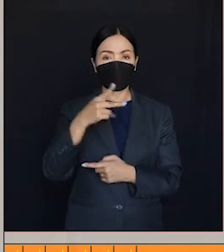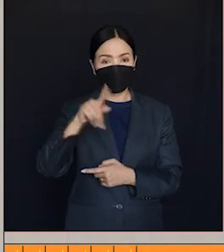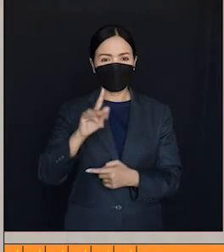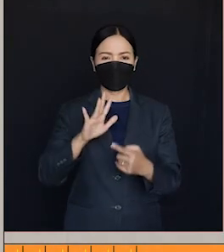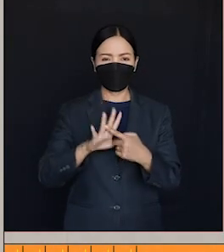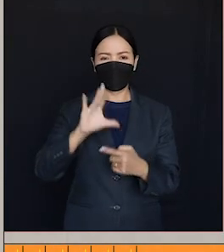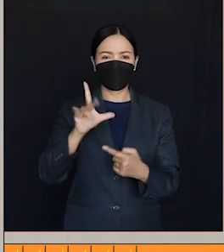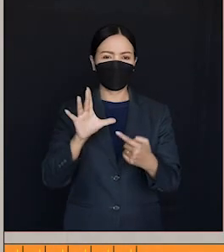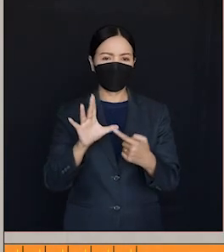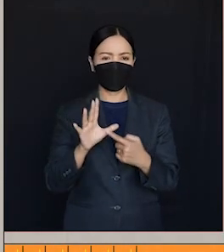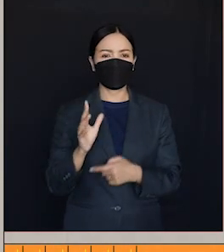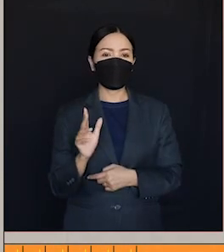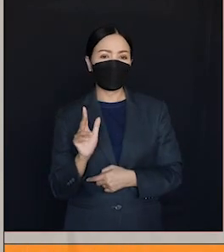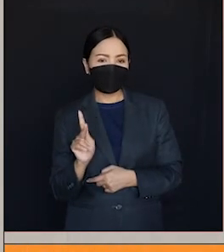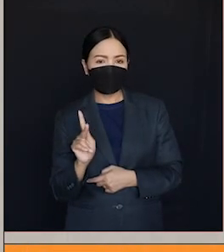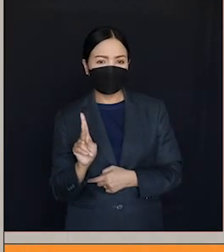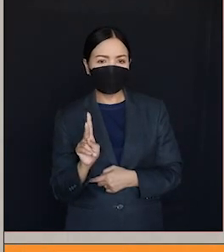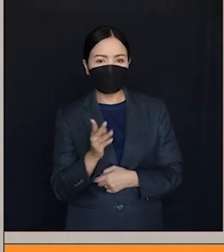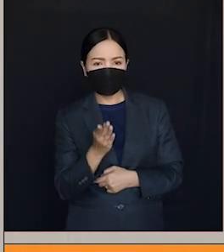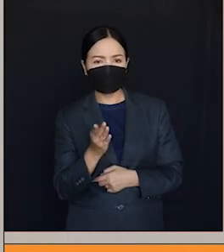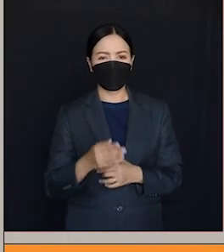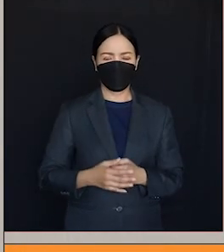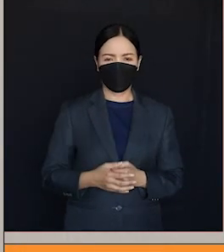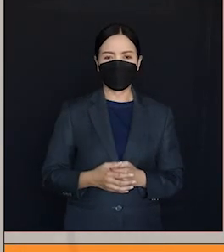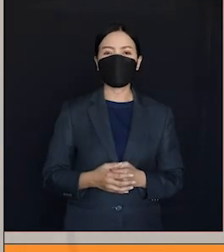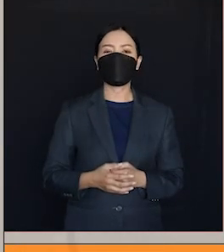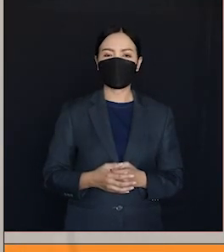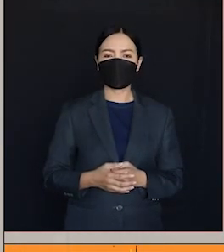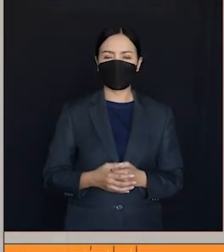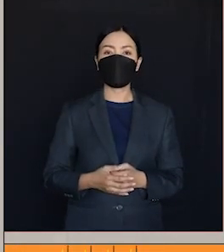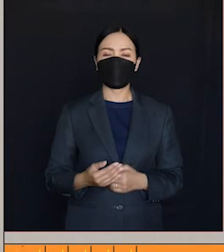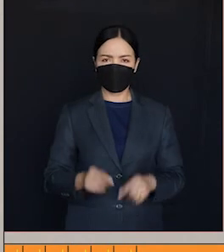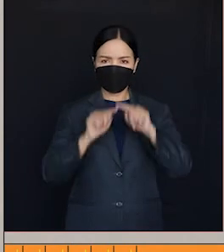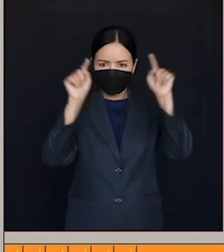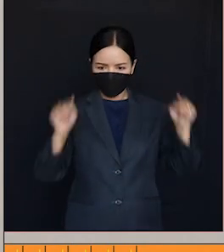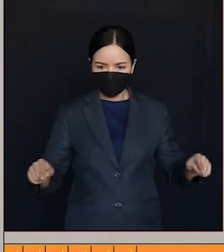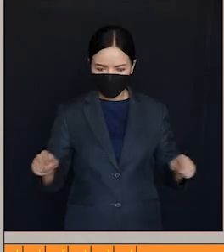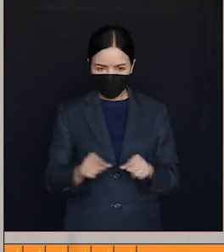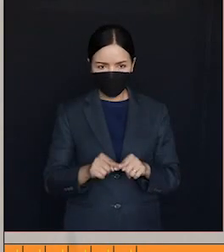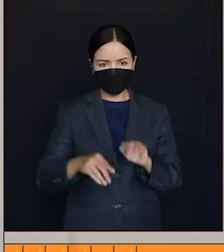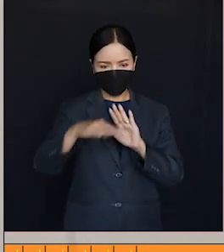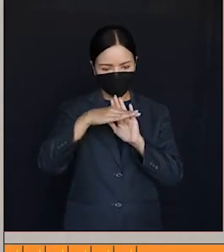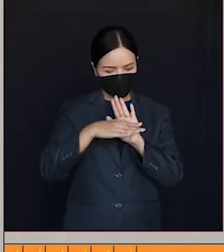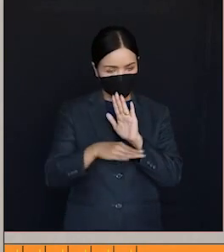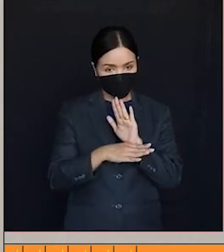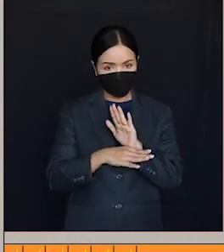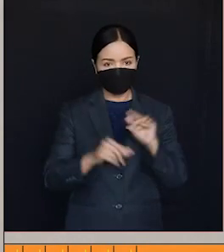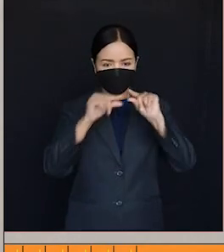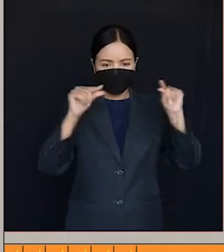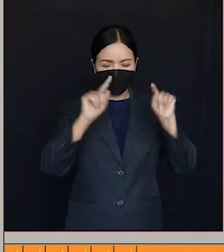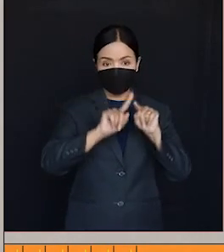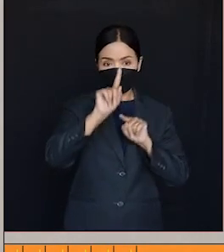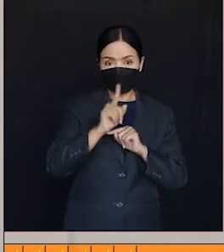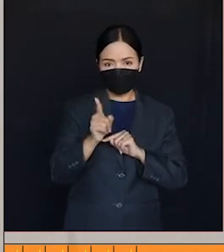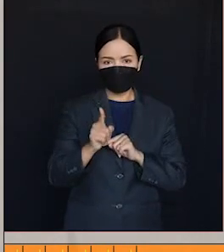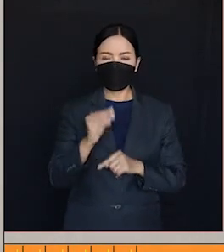น้าเว็บเนี่ยเราก็จะพบกับชุดฟอร์มนะครับฟอร์มในการกำหนดเงื่อนไขในการตรวจสอบหน้าเว็บนะครับช่องแรกเนี่ยก็จะ